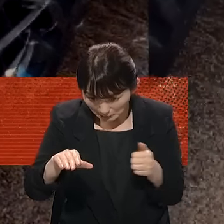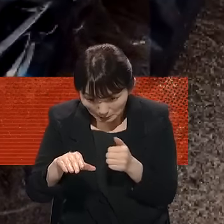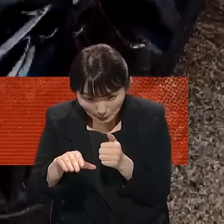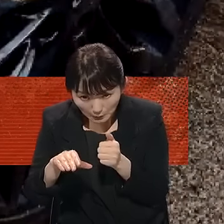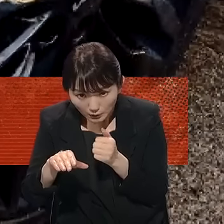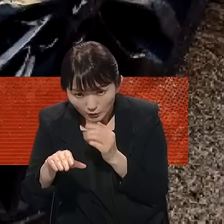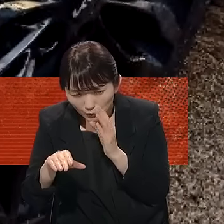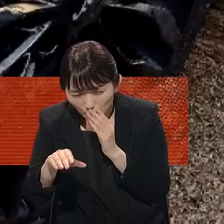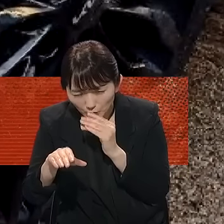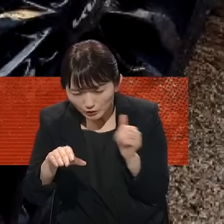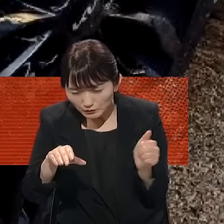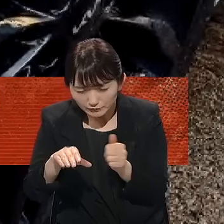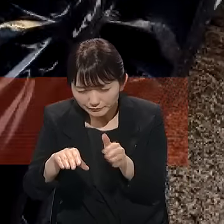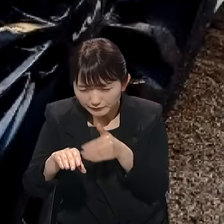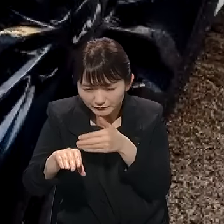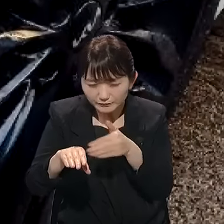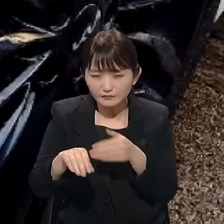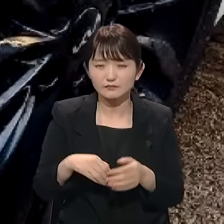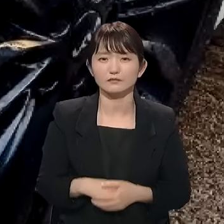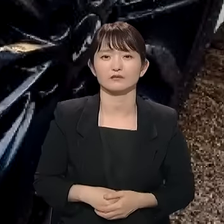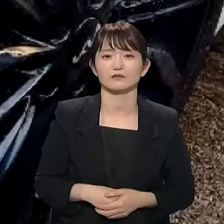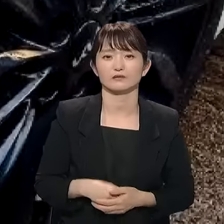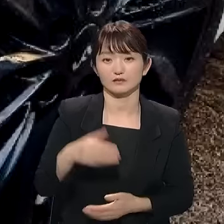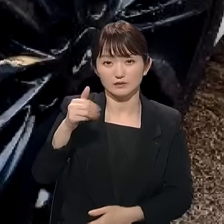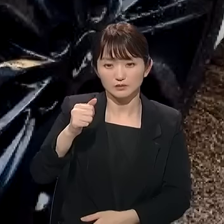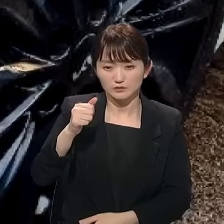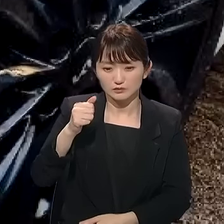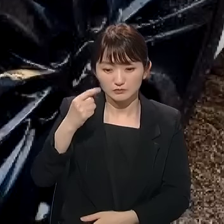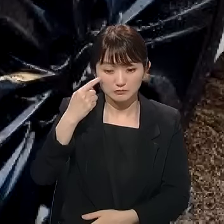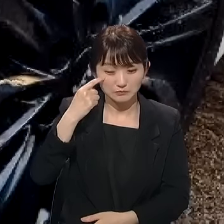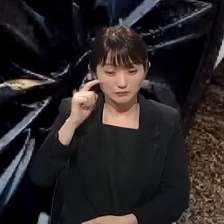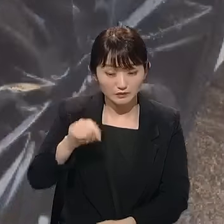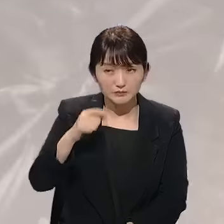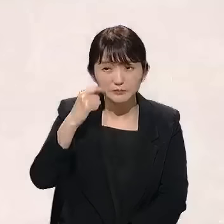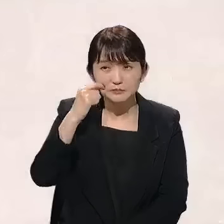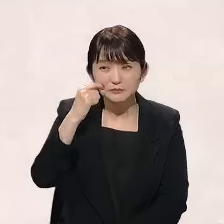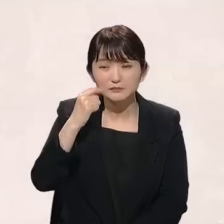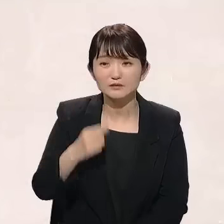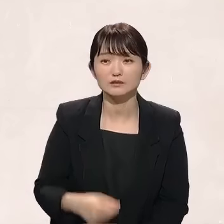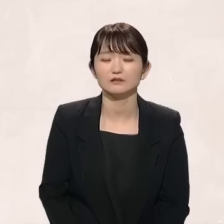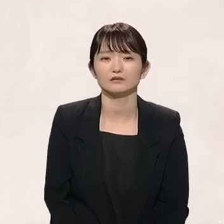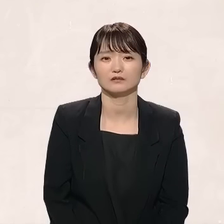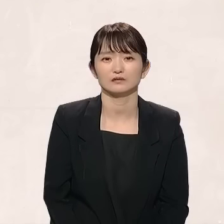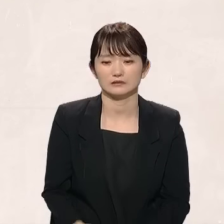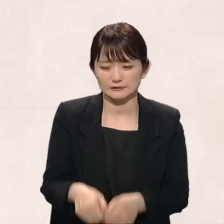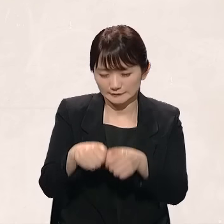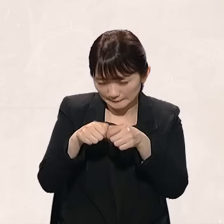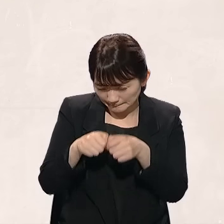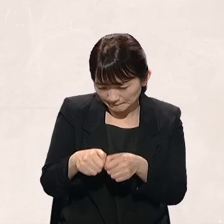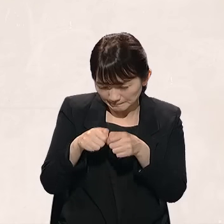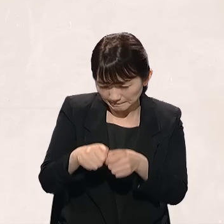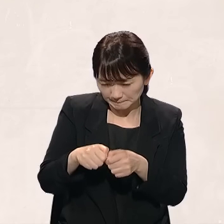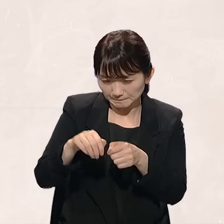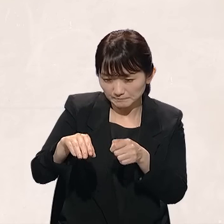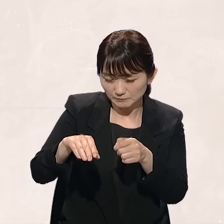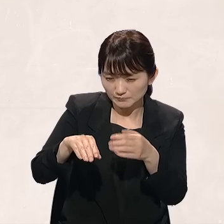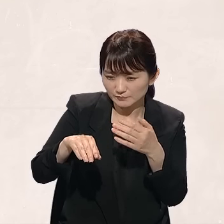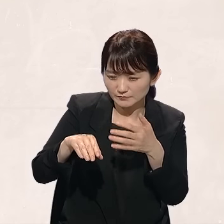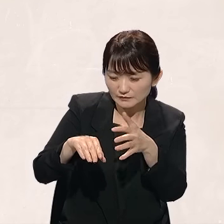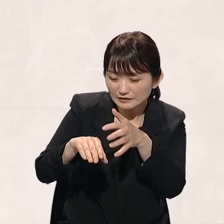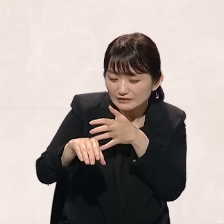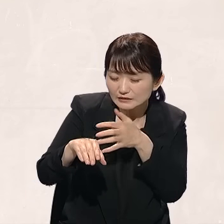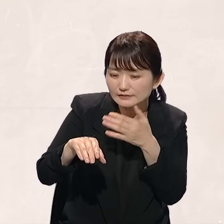그 나름 열흘 동안 차주가 눈치채 못할 정도로 생각보다 지금 보시는 것처럼 꽤 꼼꼼하게 해놨다고